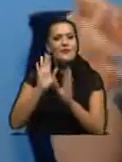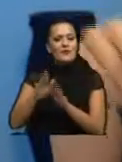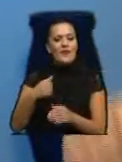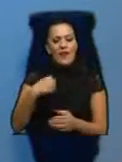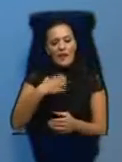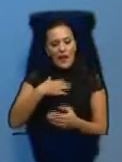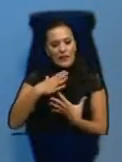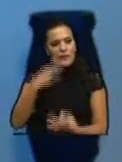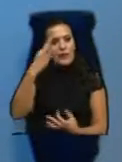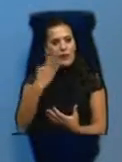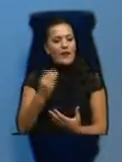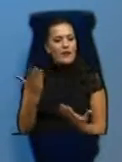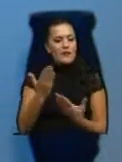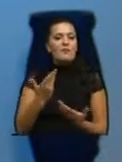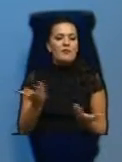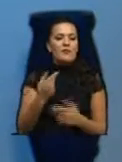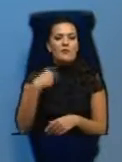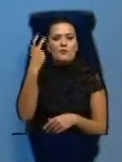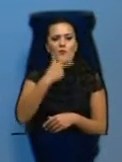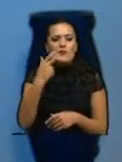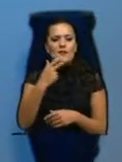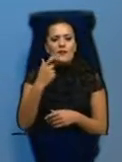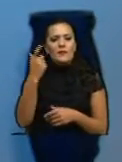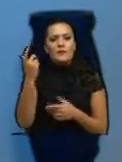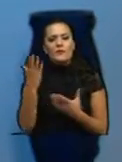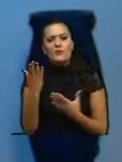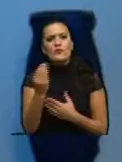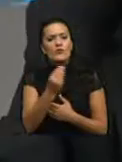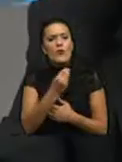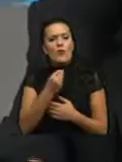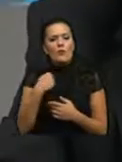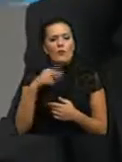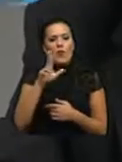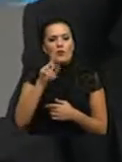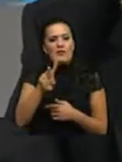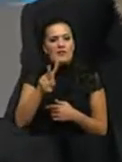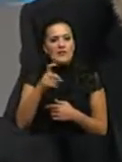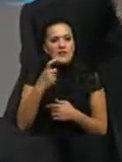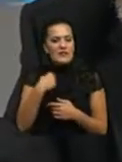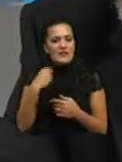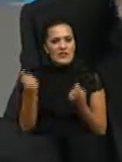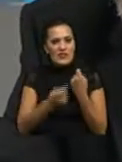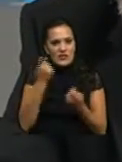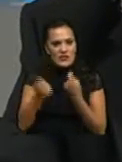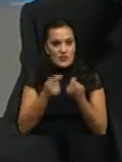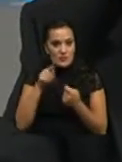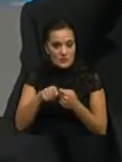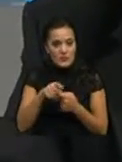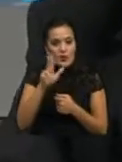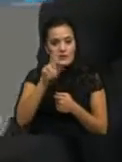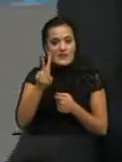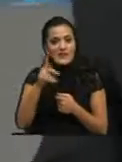aslımız, özümüz olan şey. Tabii canım yani müzik, müzikçi ki yani ben bir sürü hakikaten bu benim 32. işimdir. 32.